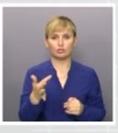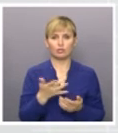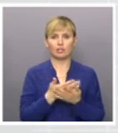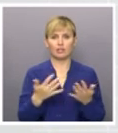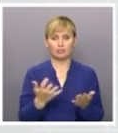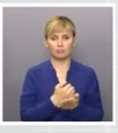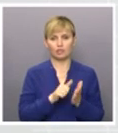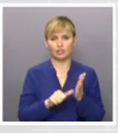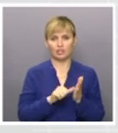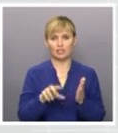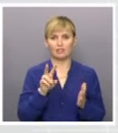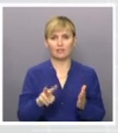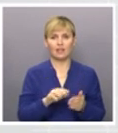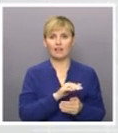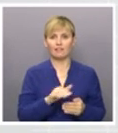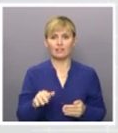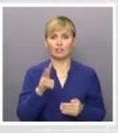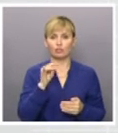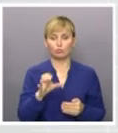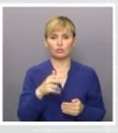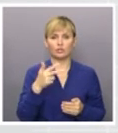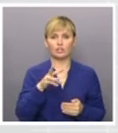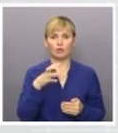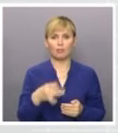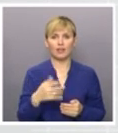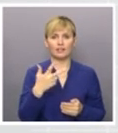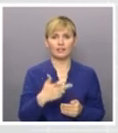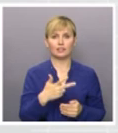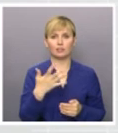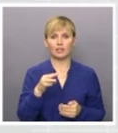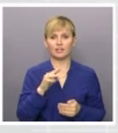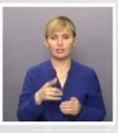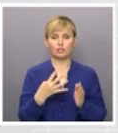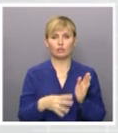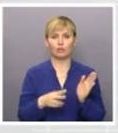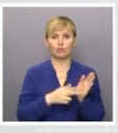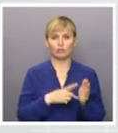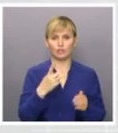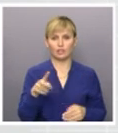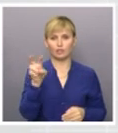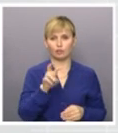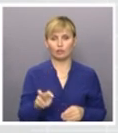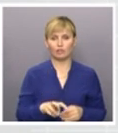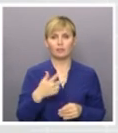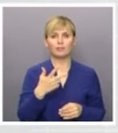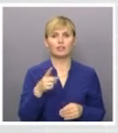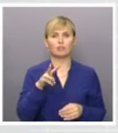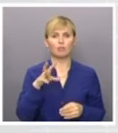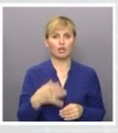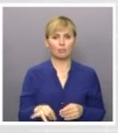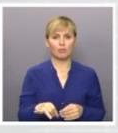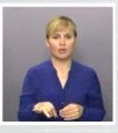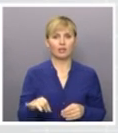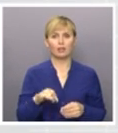валютой 62. Официальный курс на 30 мая составляет 335 тенге 48 тин за 1 доллар. 31 мая, исходя